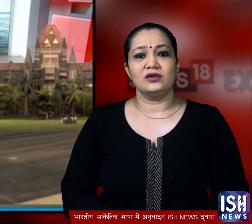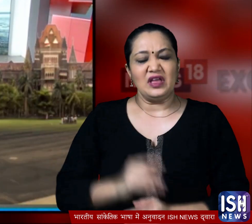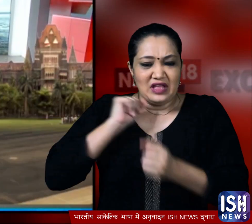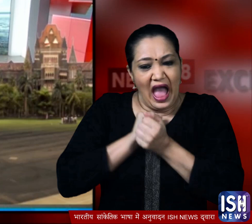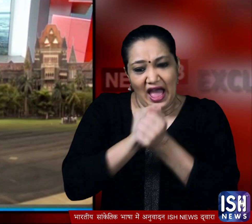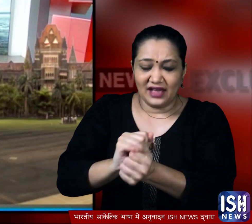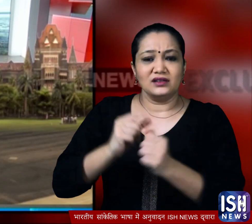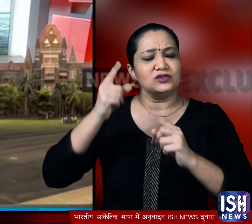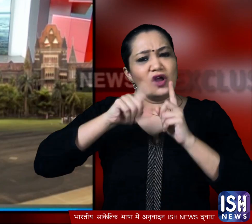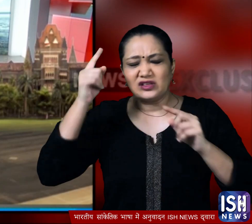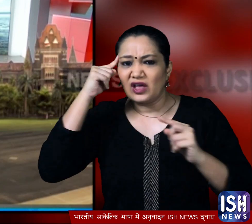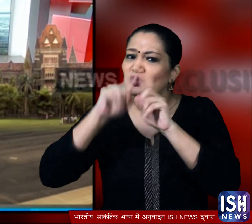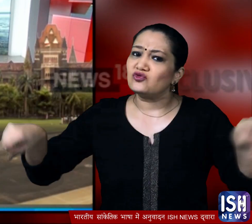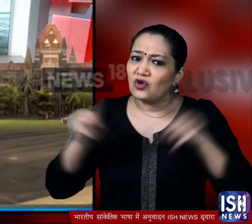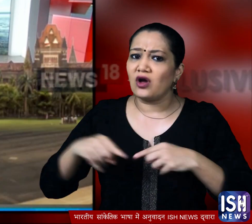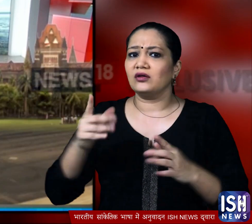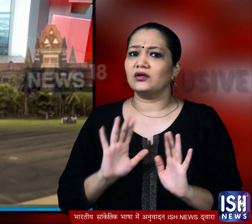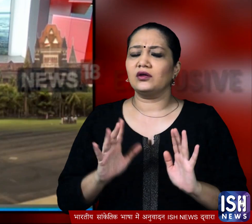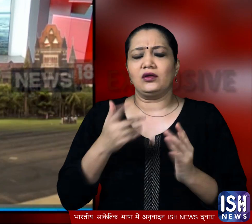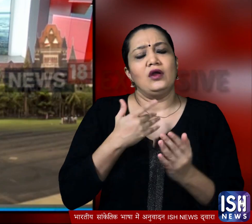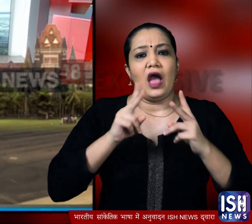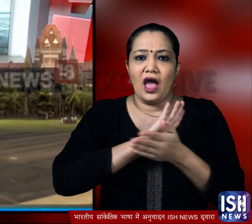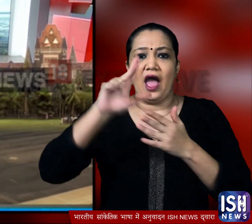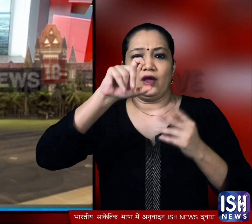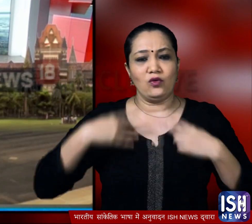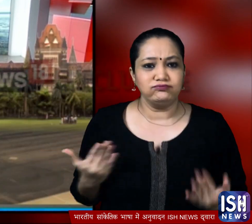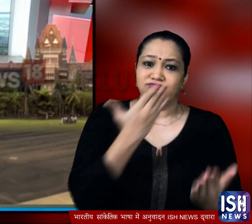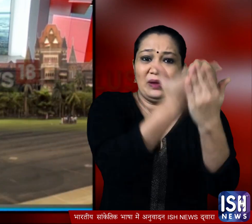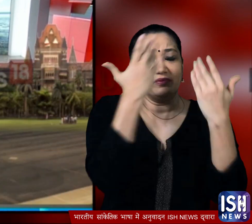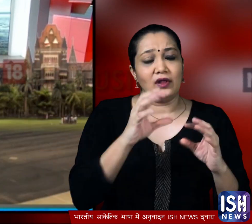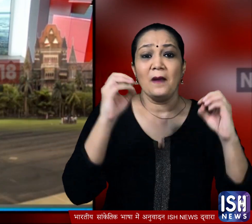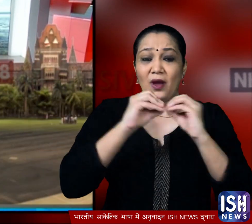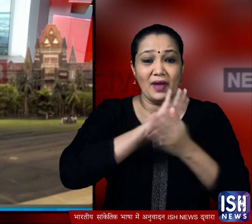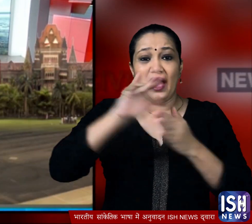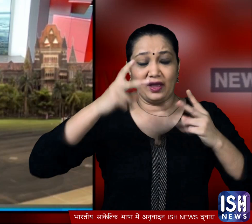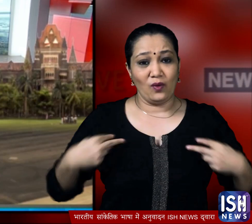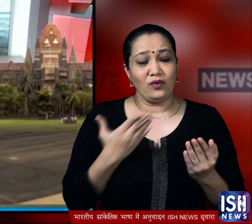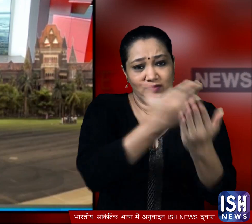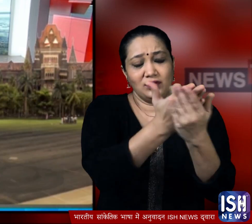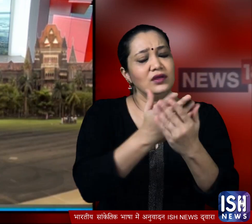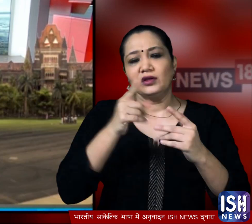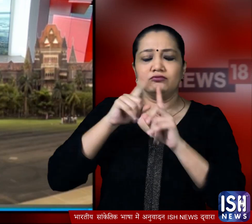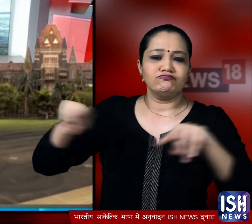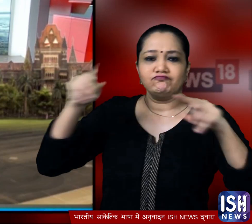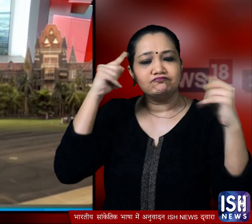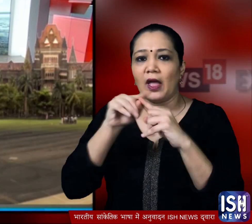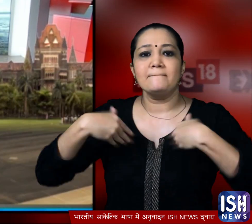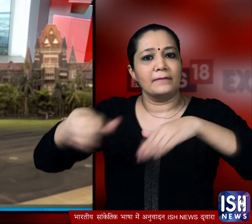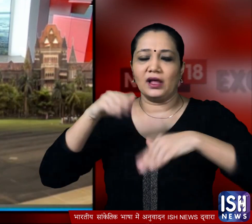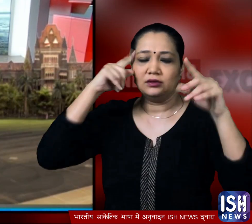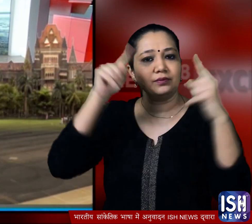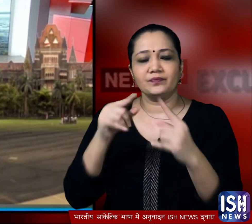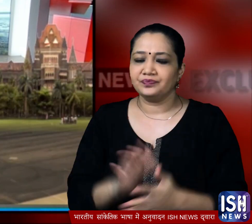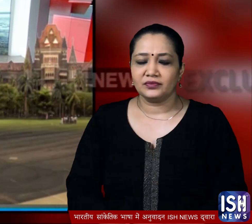ब्रांच की गिरफ्तारी की कार्रवाई को अवैध बताते हुए हाईकोर्ट का दरवाजा खटखटाया, लेकिन बॉम्बे हाईकोर्ट ने आरोपी को अंतरिम राहत देने से इनकार कर